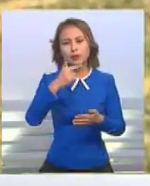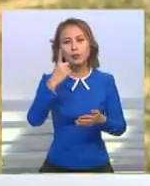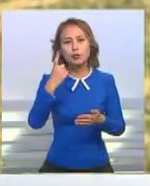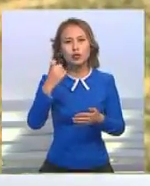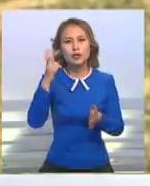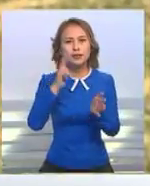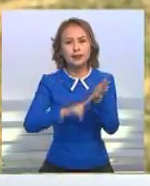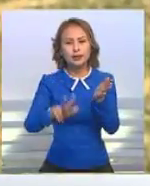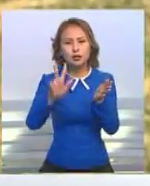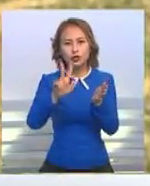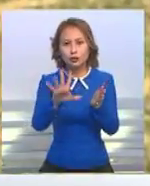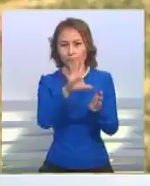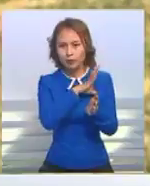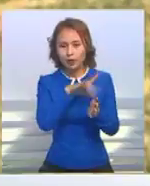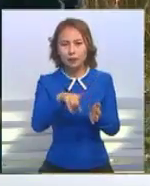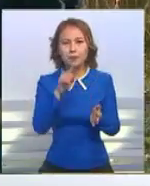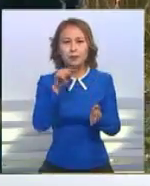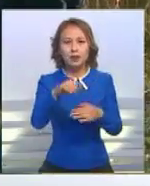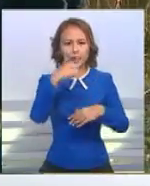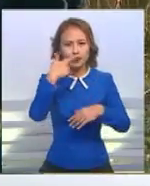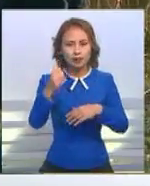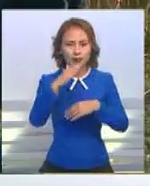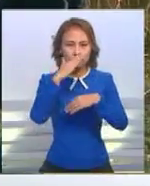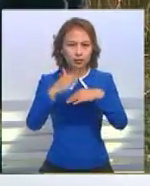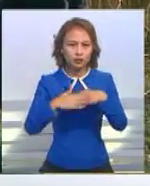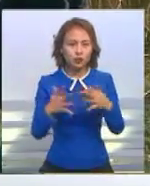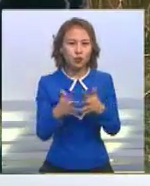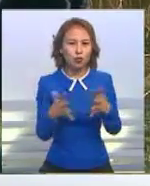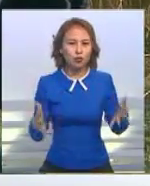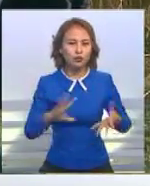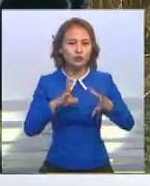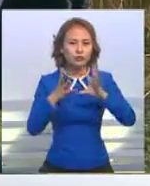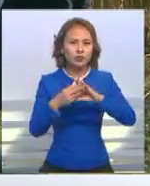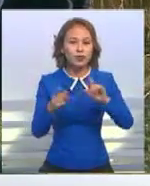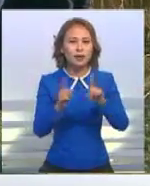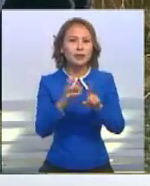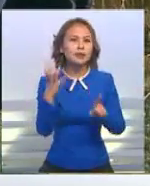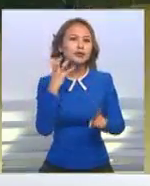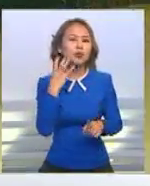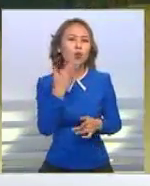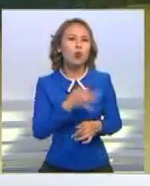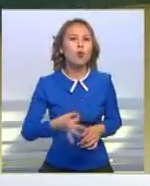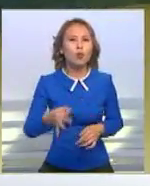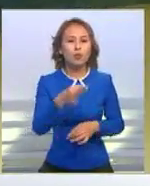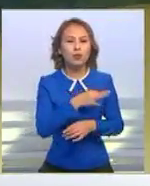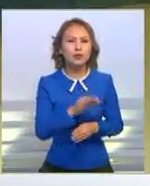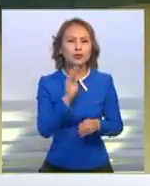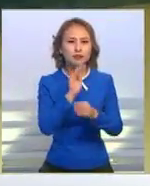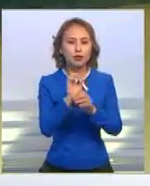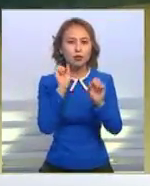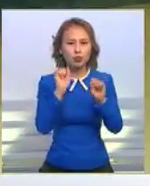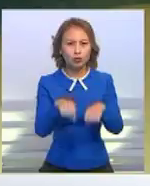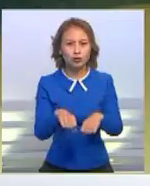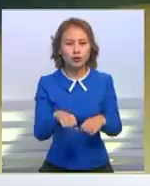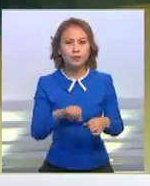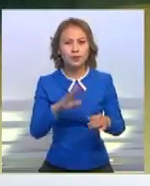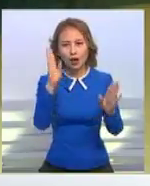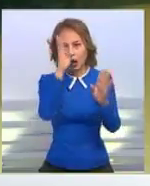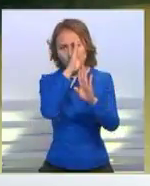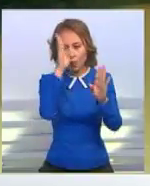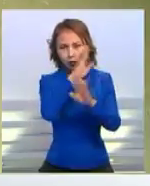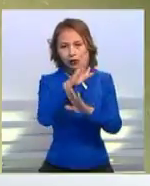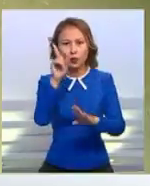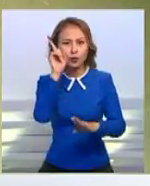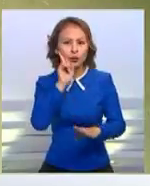2183 гектарды құраса, биыл 1000 гектарға артып отыр. Күздік бидай Қызылорда өңірінің оңтүстік аудандарында ғана егіледі. Ауа райы